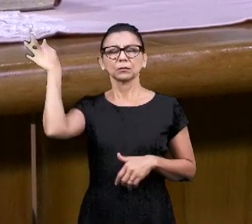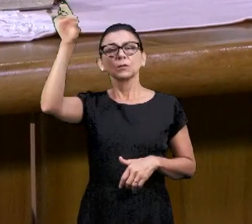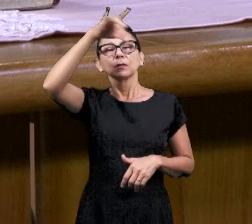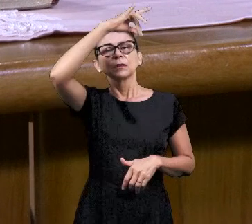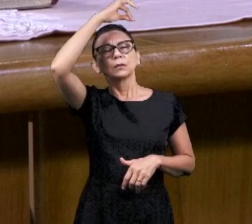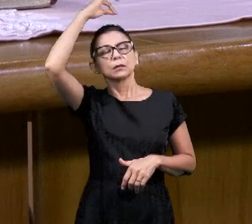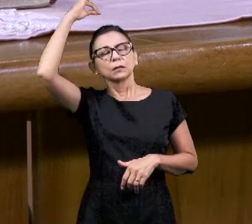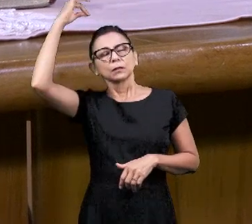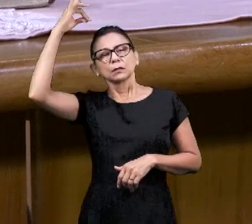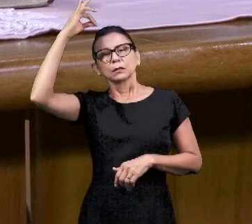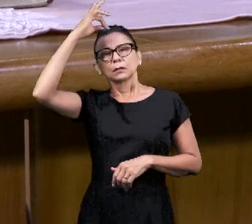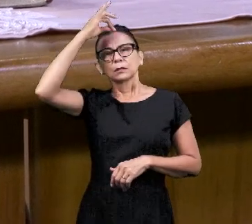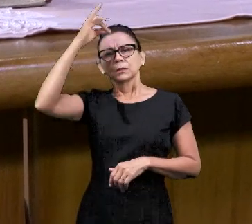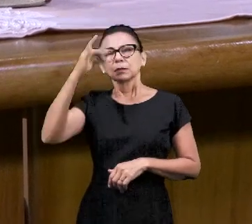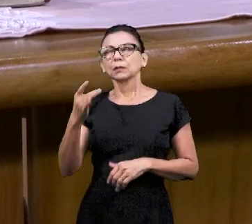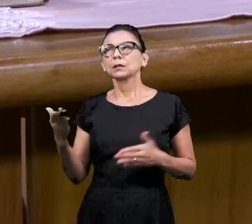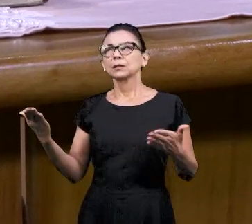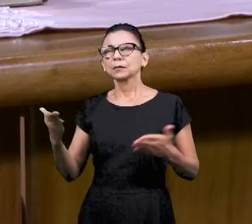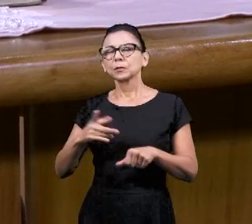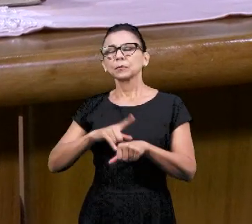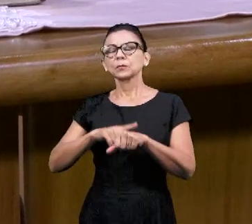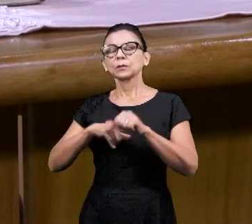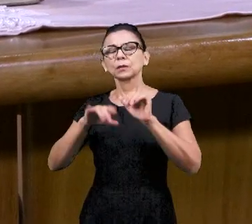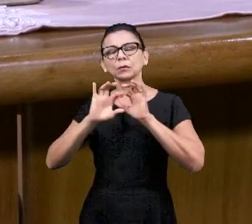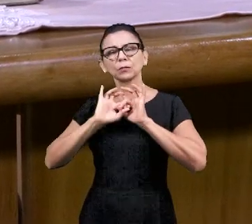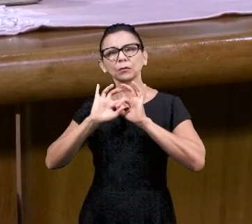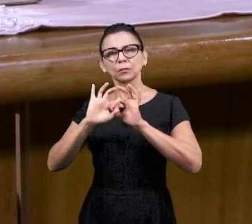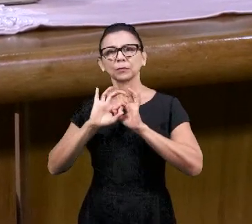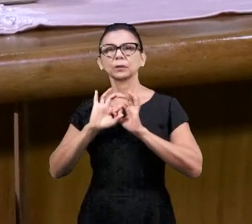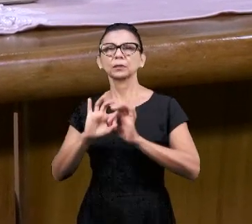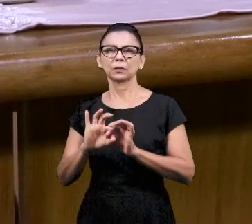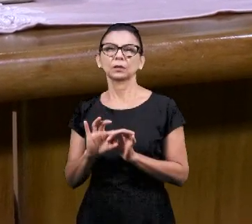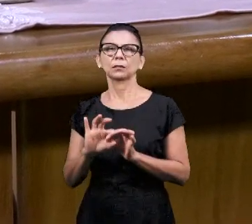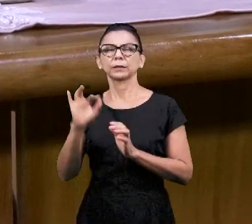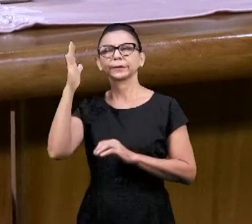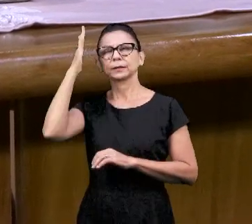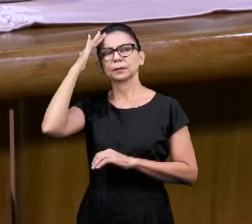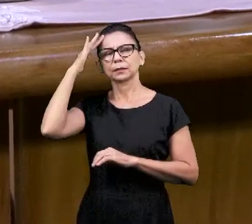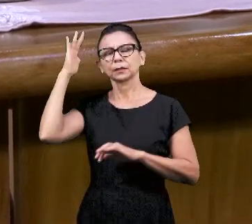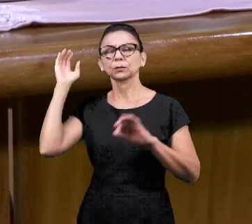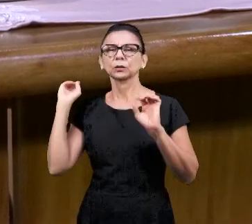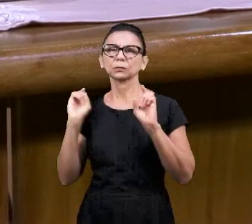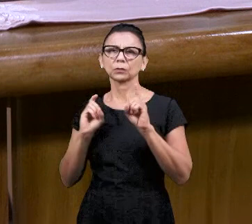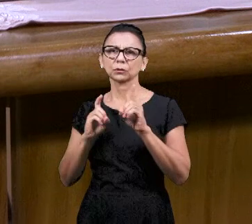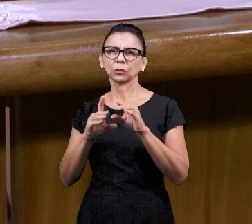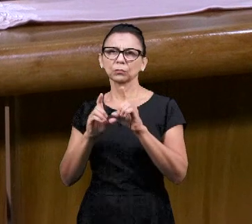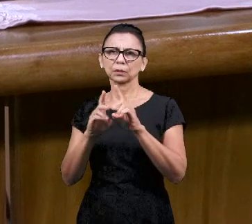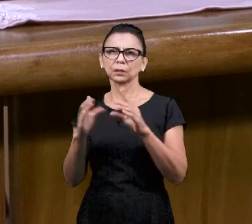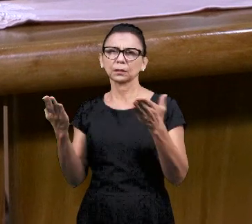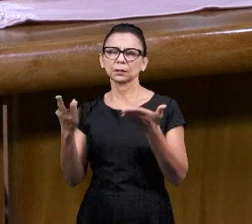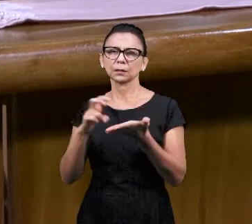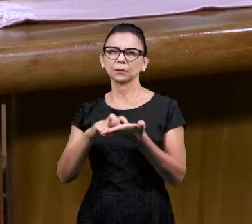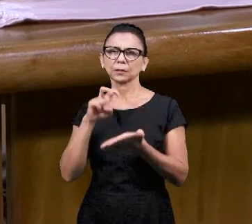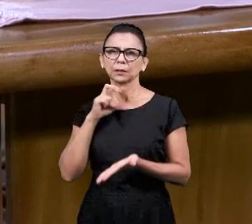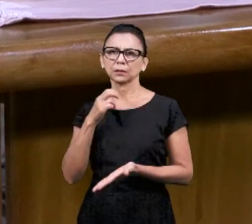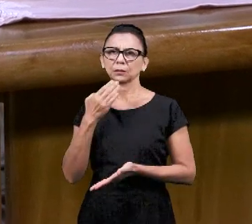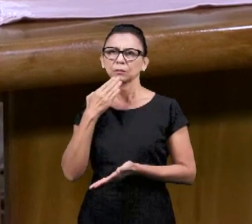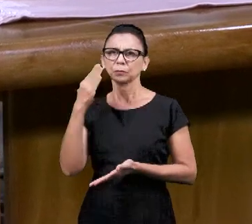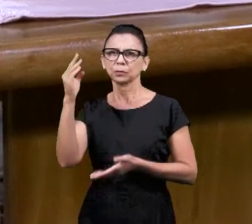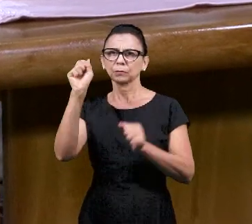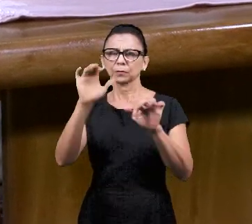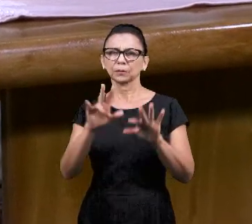la communion avec toi et la condition, Seigneur, de toucher ton enseignement ce matin. Ainsi nous demandons, bénis-nous, nous prions au nom du Seigneur